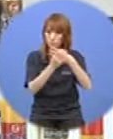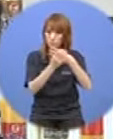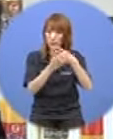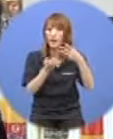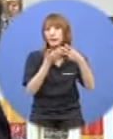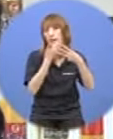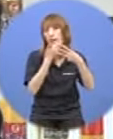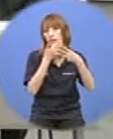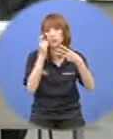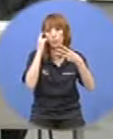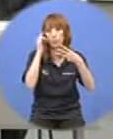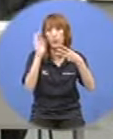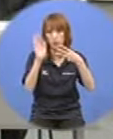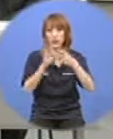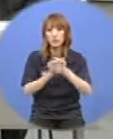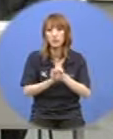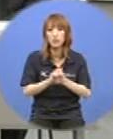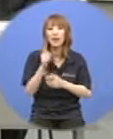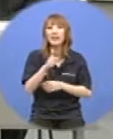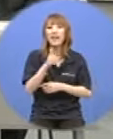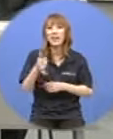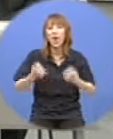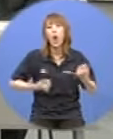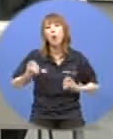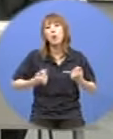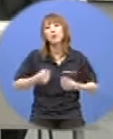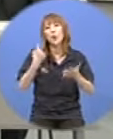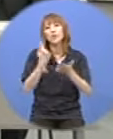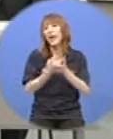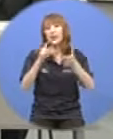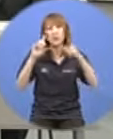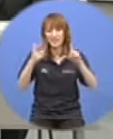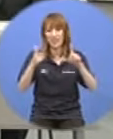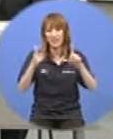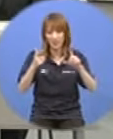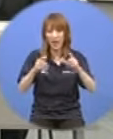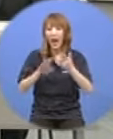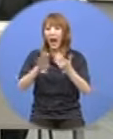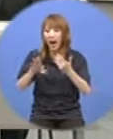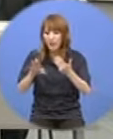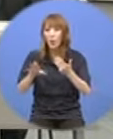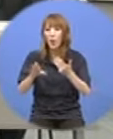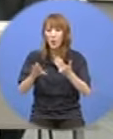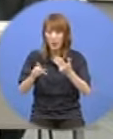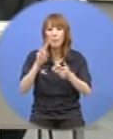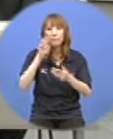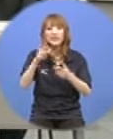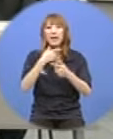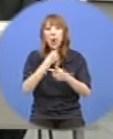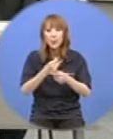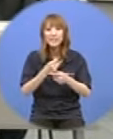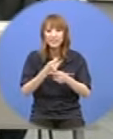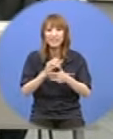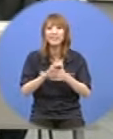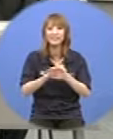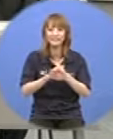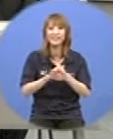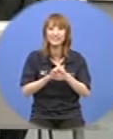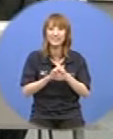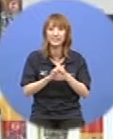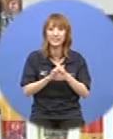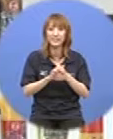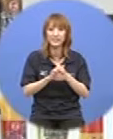思いますから。 なるほど。 ただ面白いものをやりたいというわけじゃなくて、その後に続くものを見てほしいとは思ってるんです